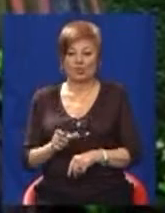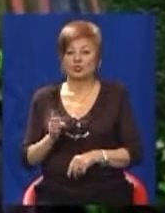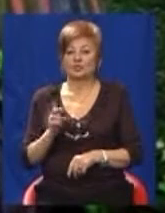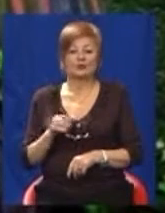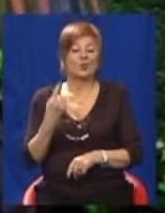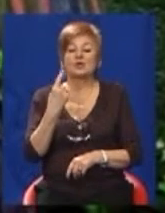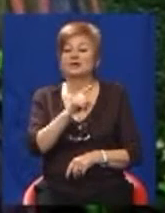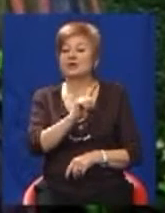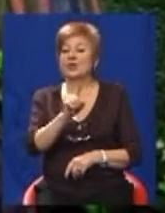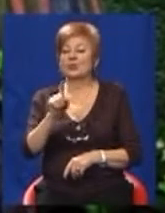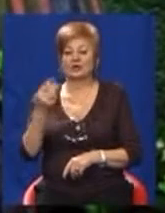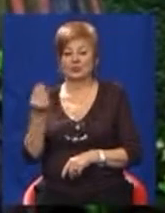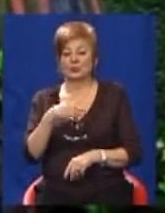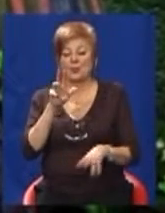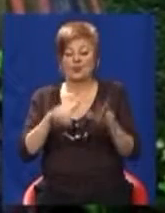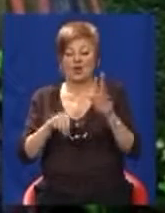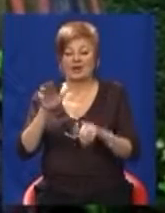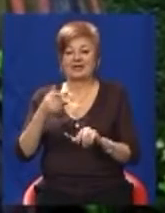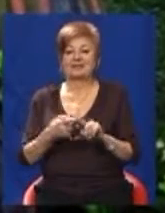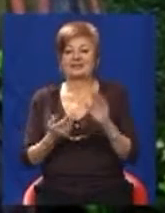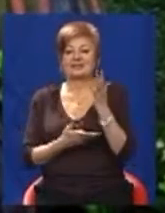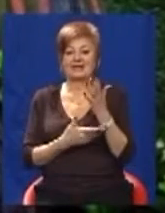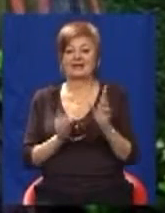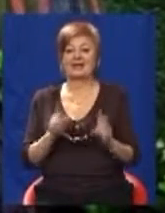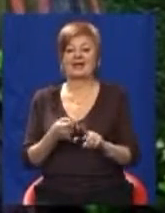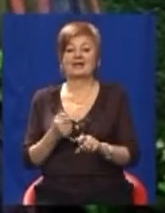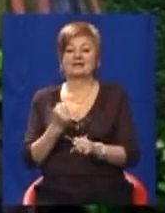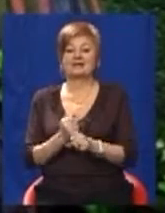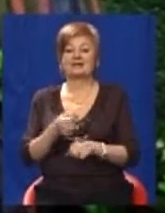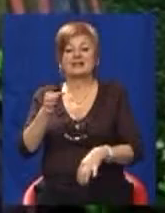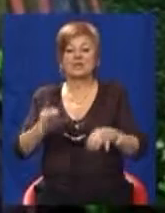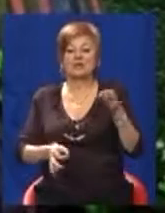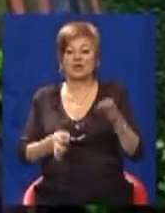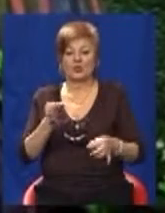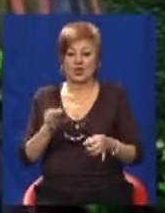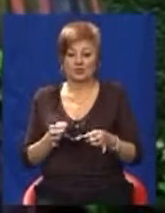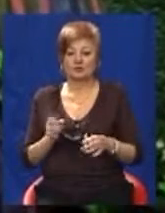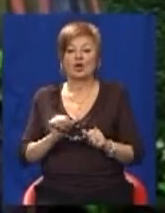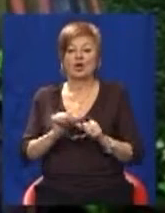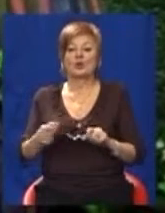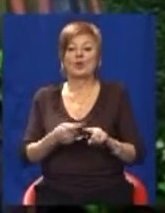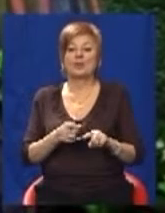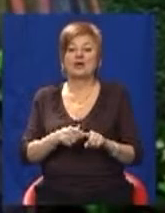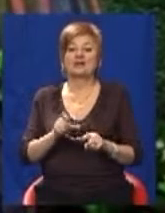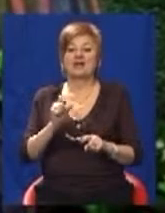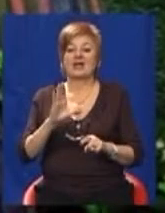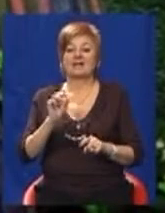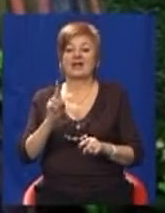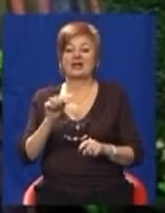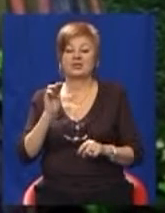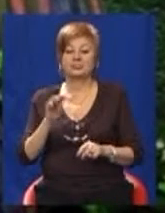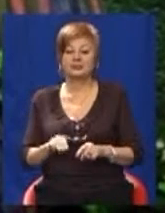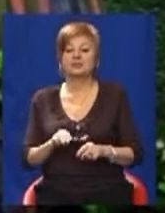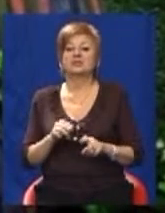митець не зміг би так розфарбувати ці дерева, як це зробила сама природа. Крім того, евкаліпт може ще й